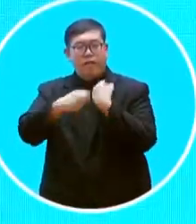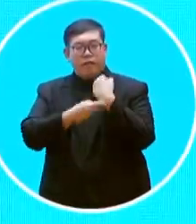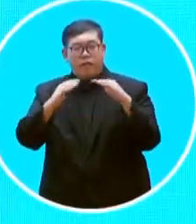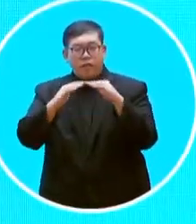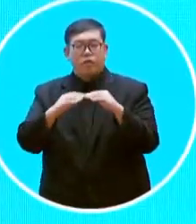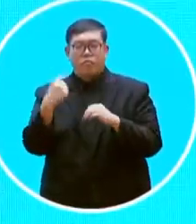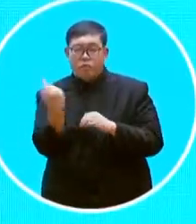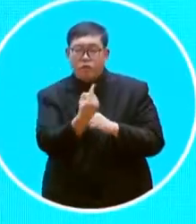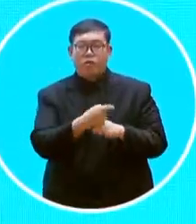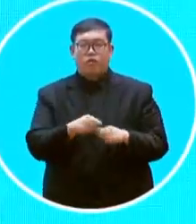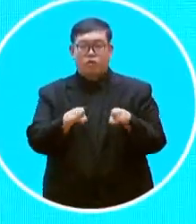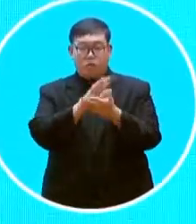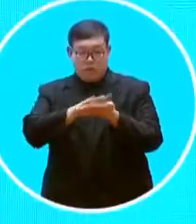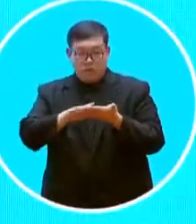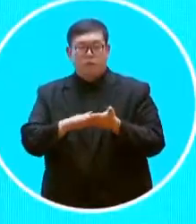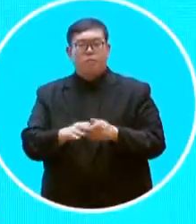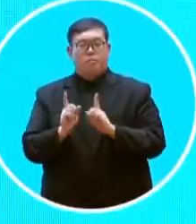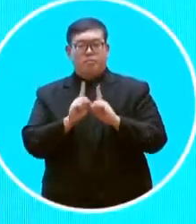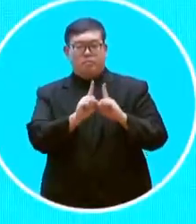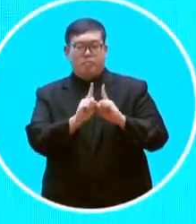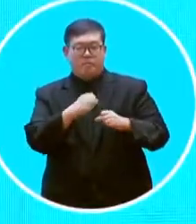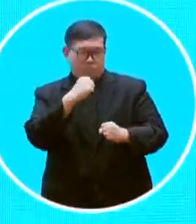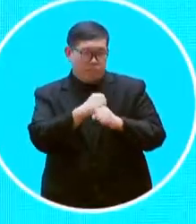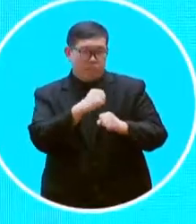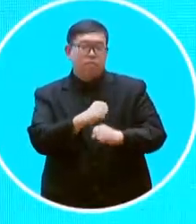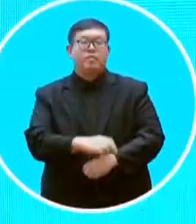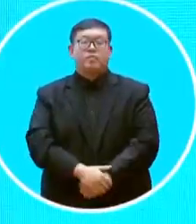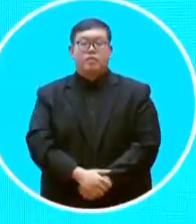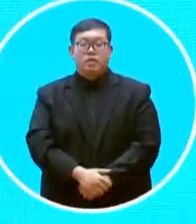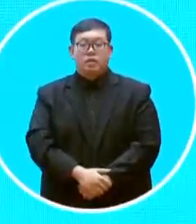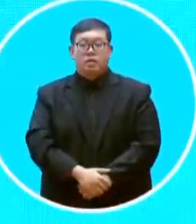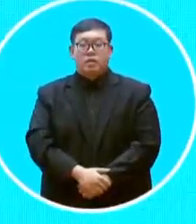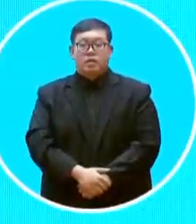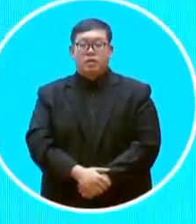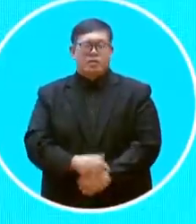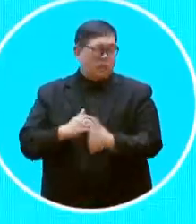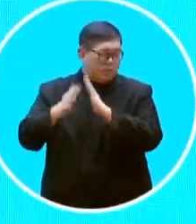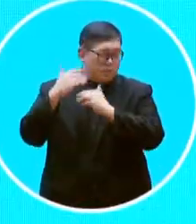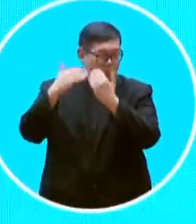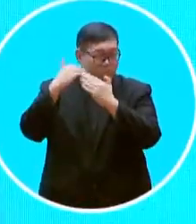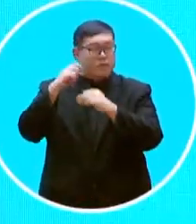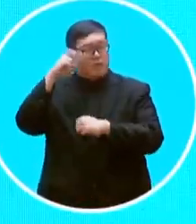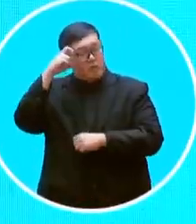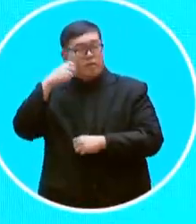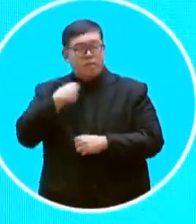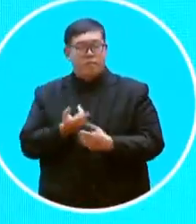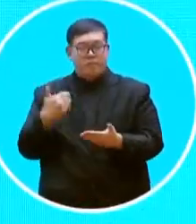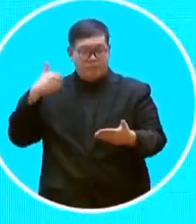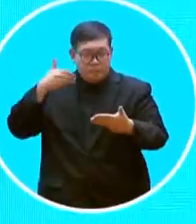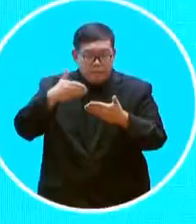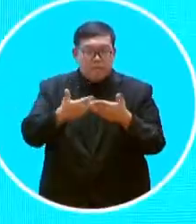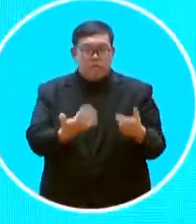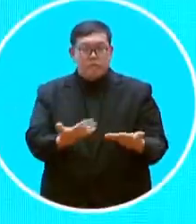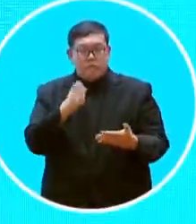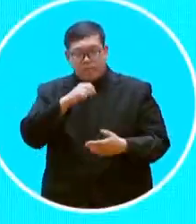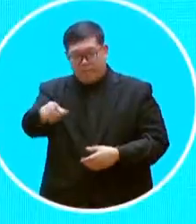一位同事都始终与我并肩作战。回首自己一路走来，这一切都让